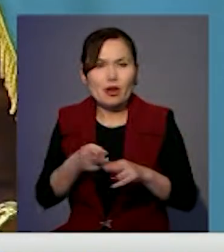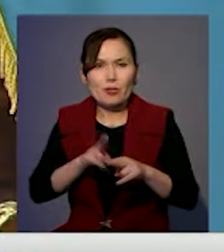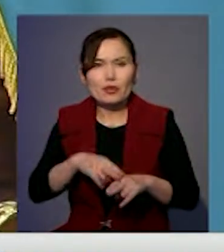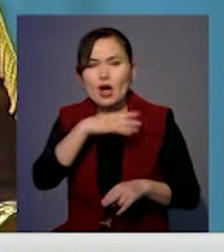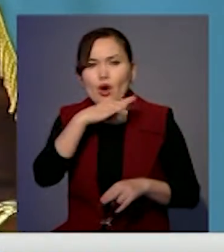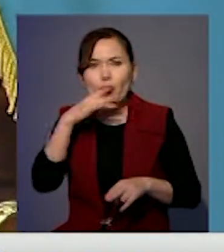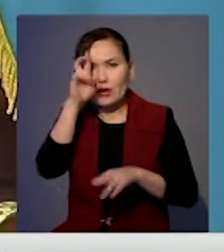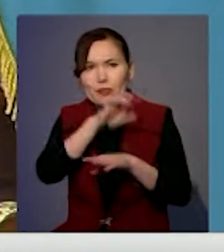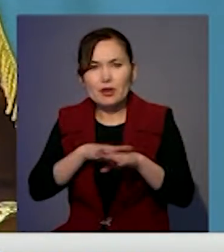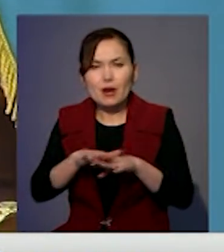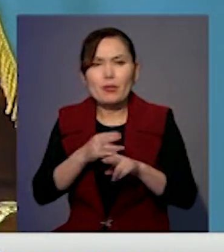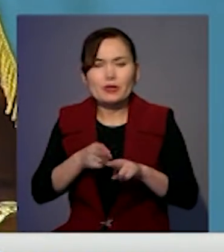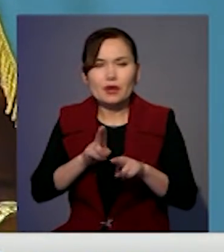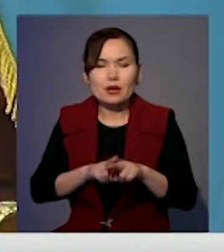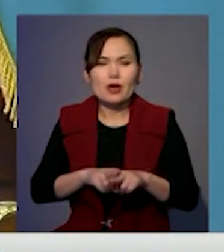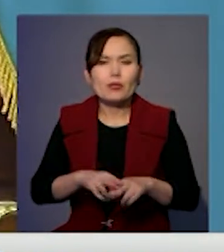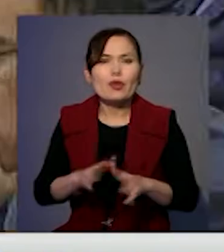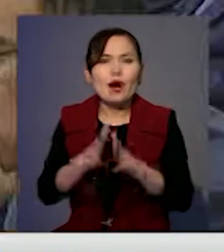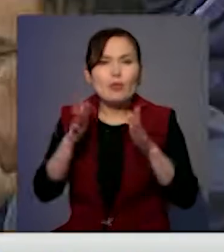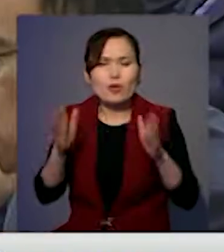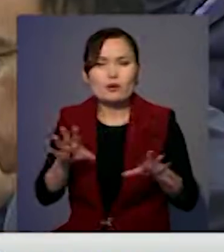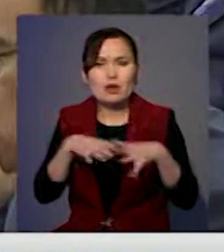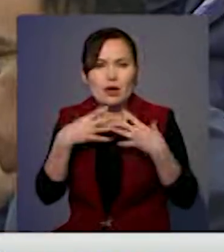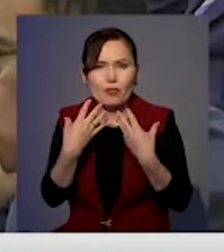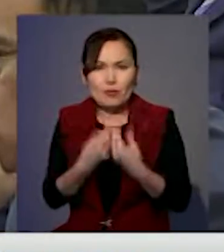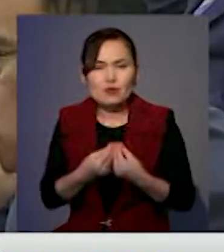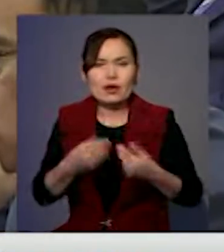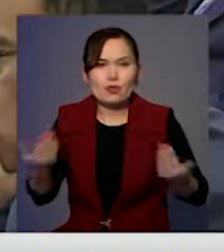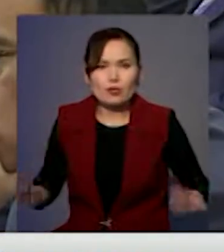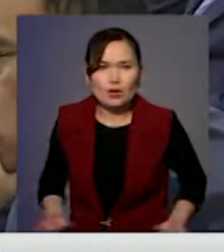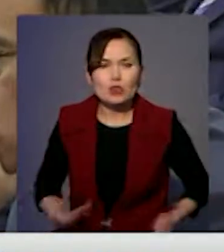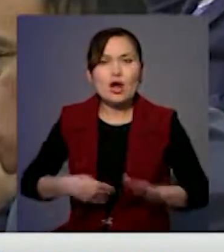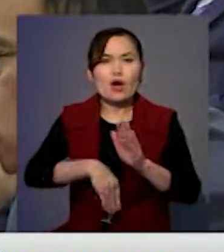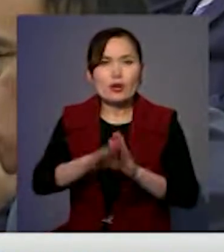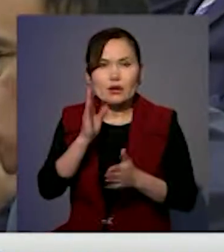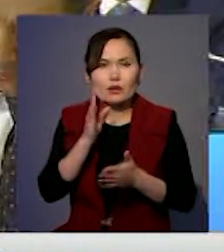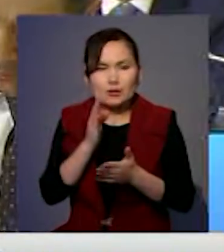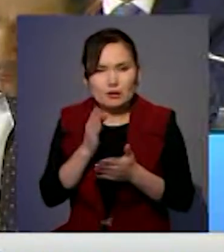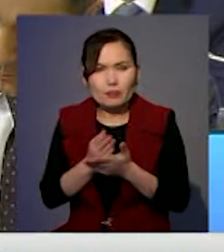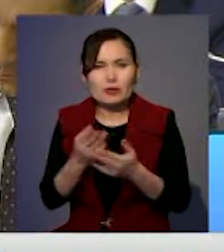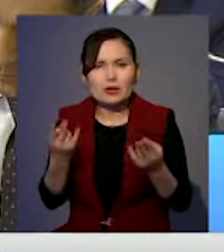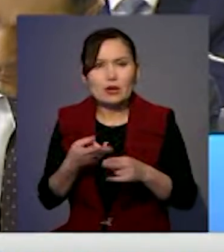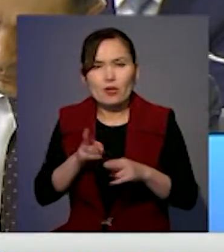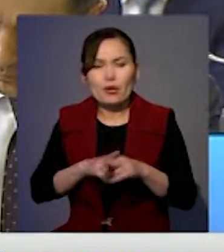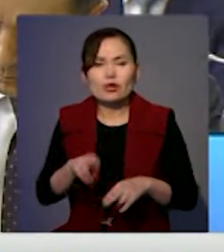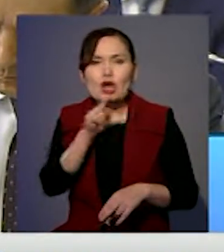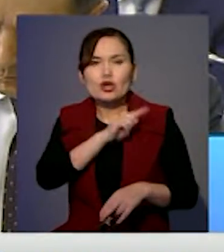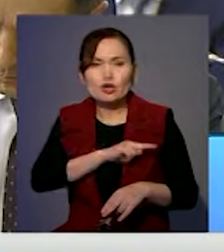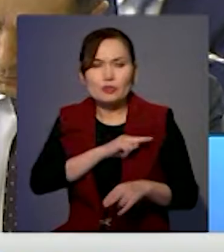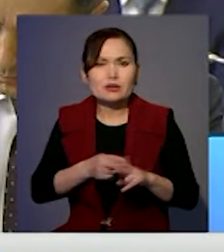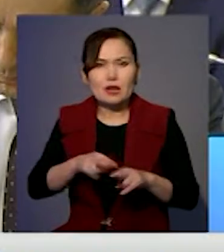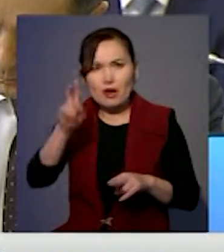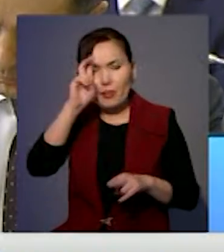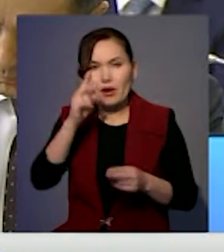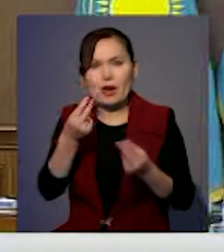көптеген мемлекеттер әлеуметтік салаға мұншалықты шығындалмайтынын айтты, бірақ қазына қаражаты тиімді жұмсалуы тиіс.